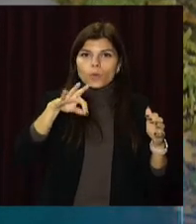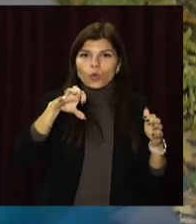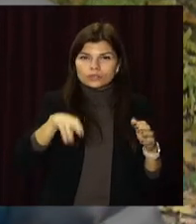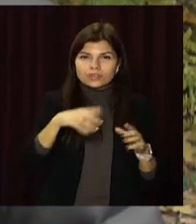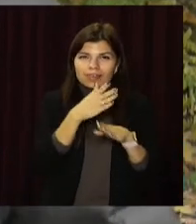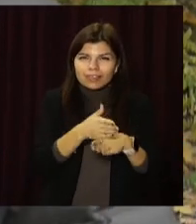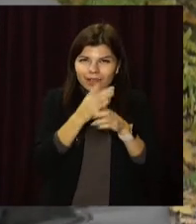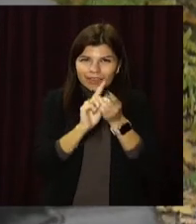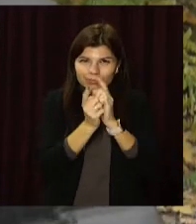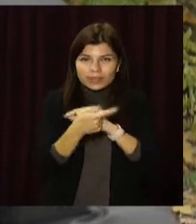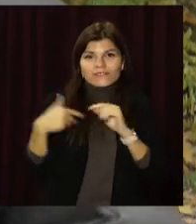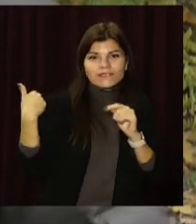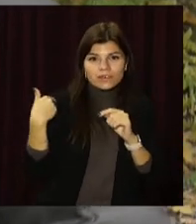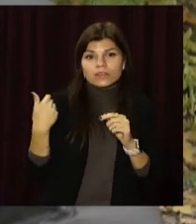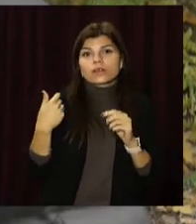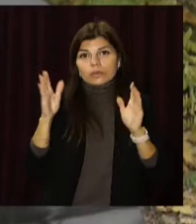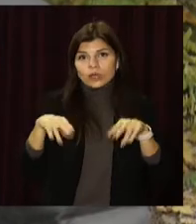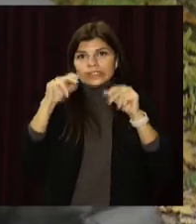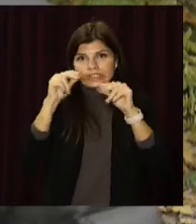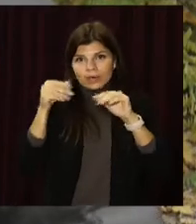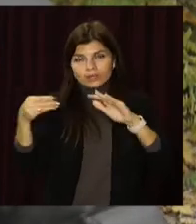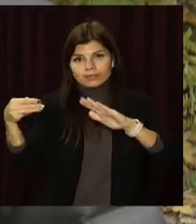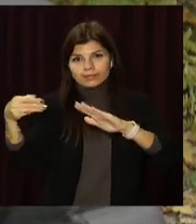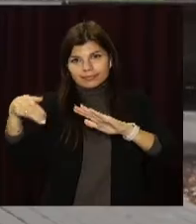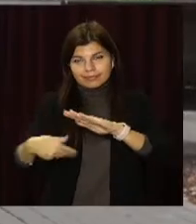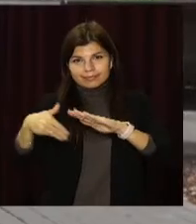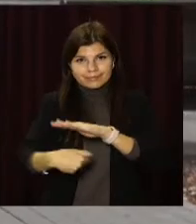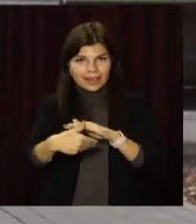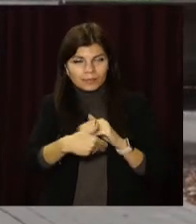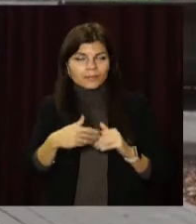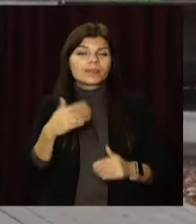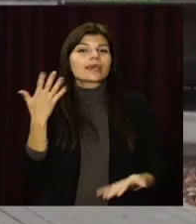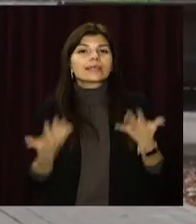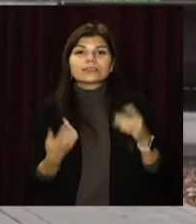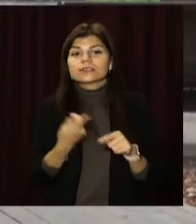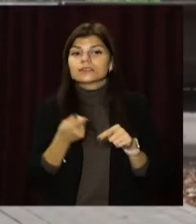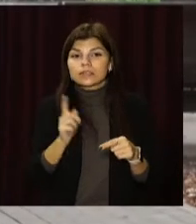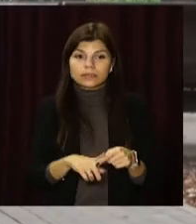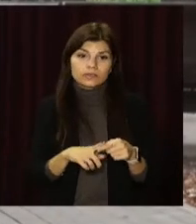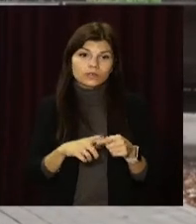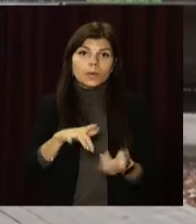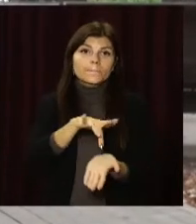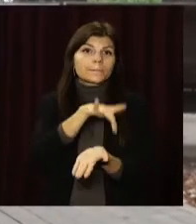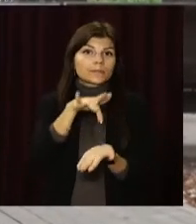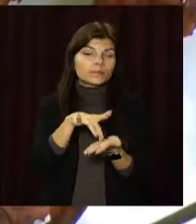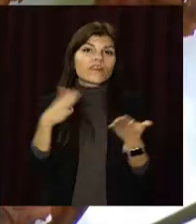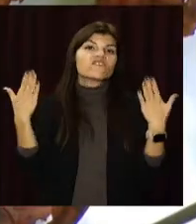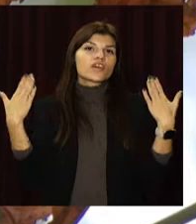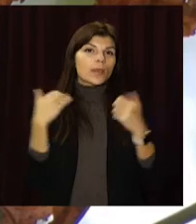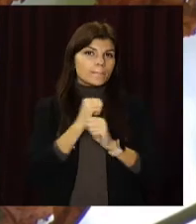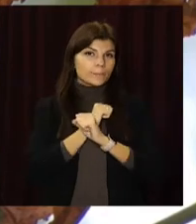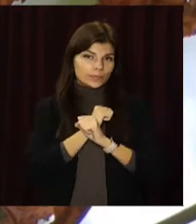використовувати знов-таки в себе для свого саду, городу. Якщо це місце